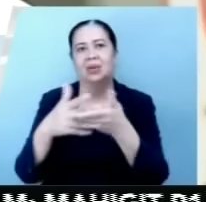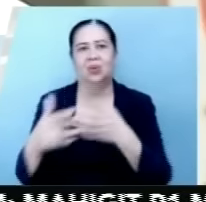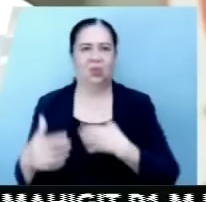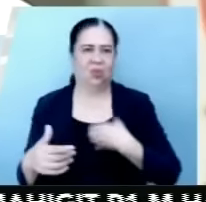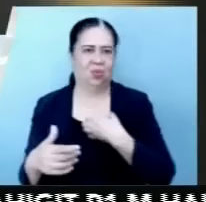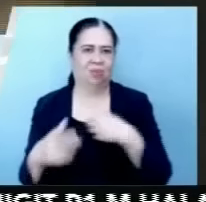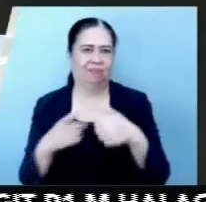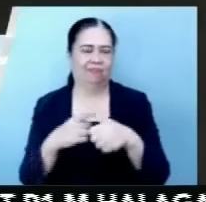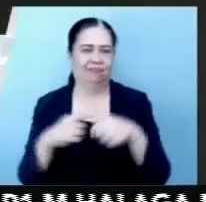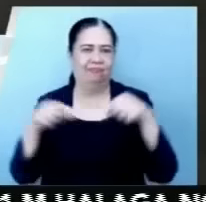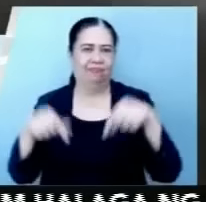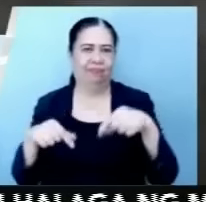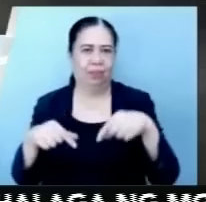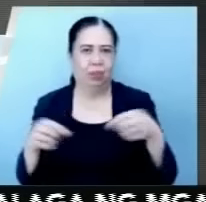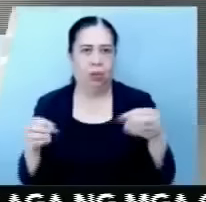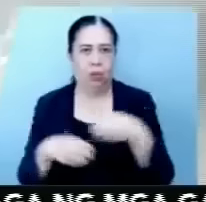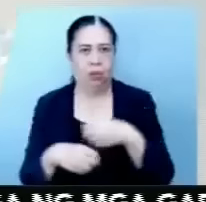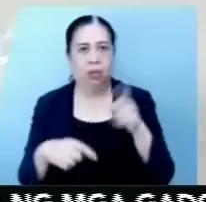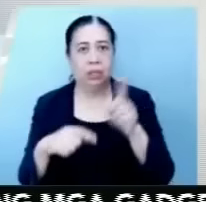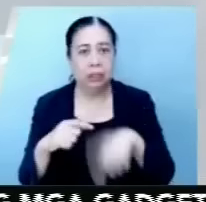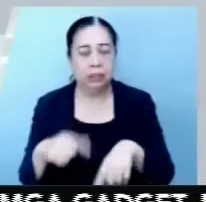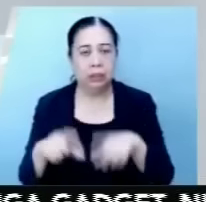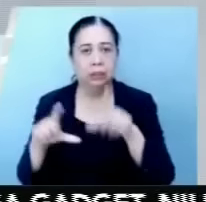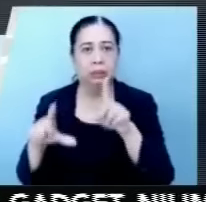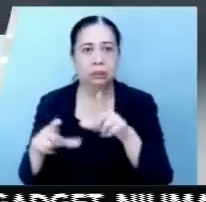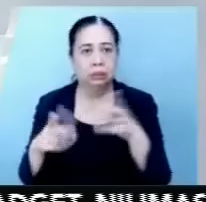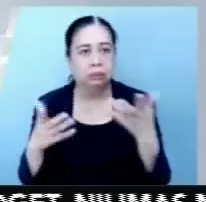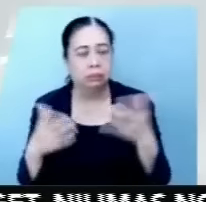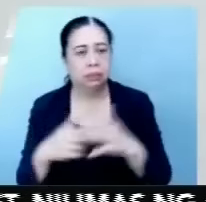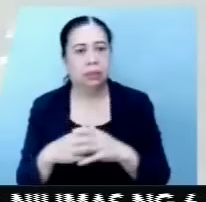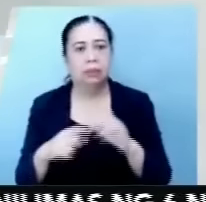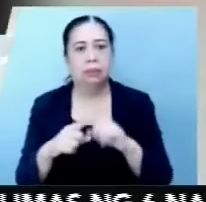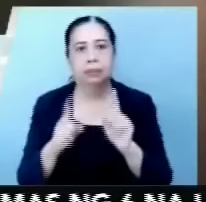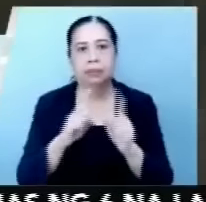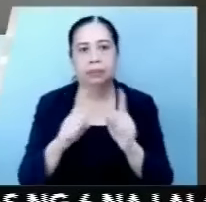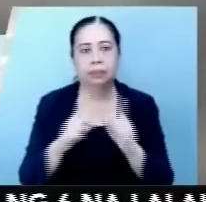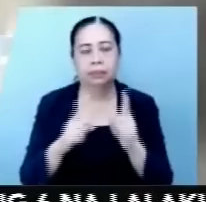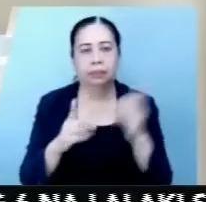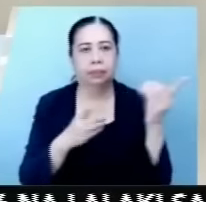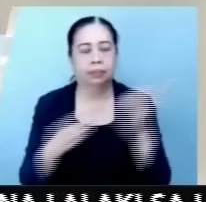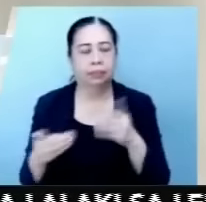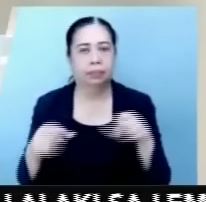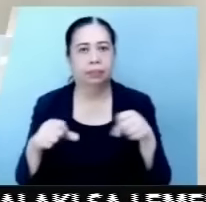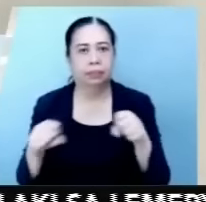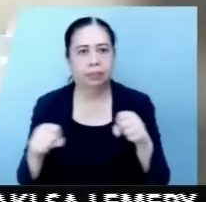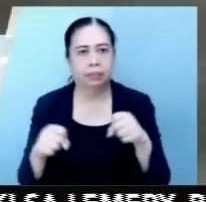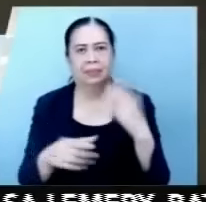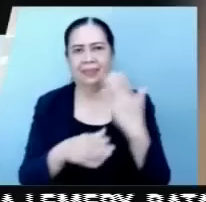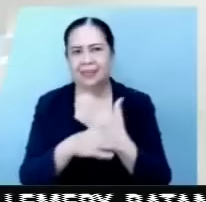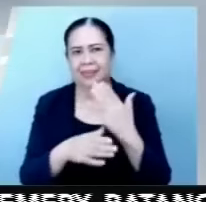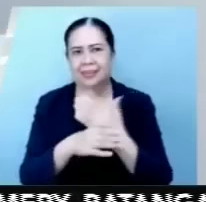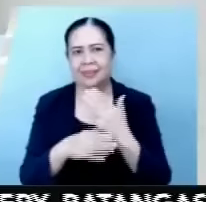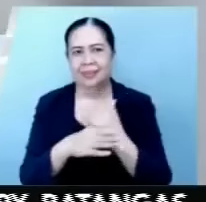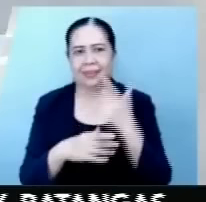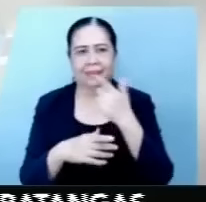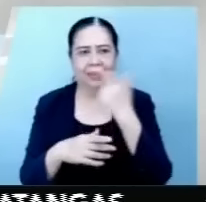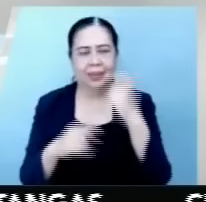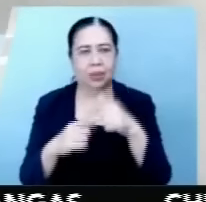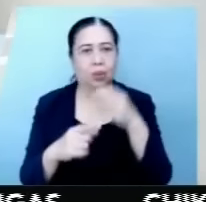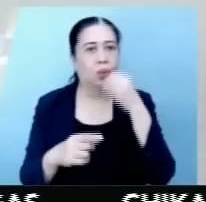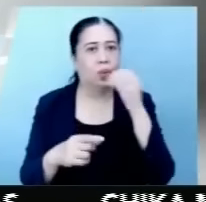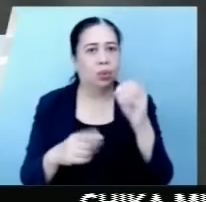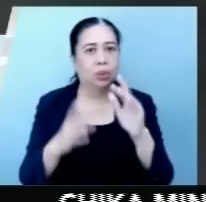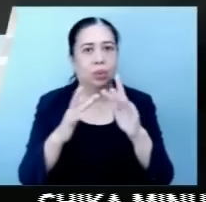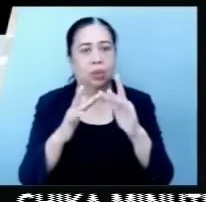prosecutor's office. Hindi naman siya yung nag-aano dito. Pero may nakausap kaming delivery rider na napeperwisyo raw dahil may nag-o-order online